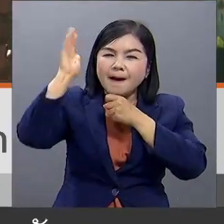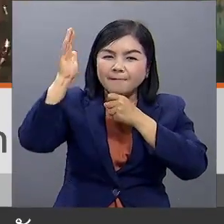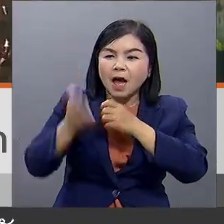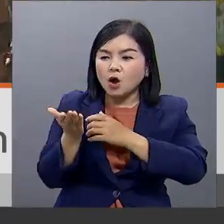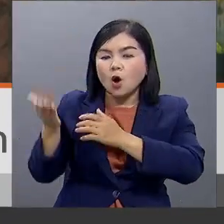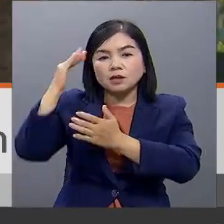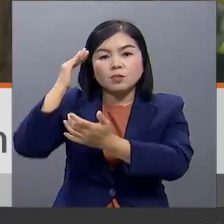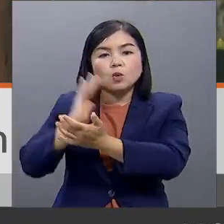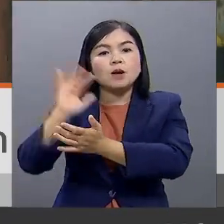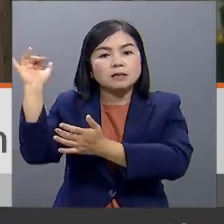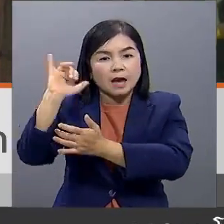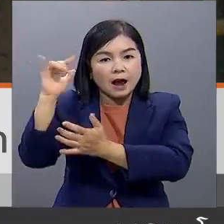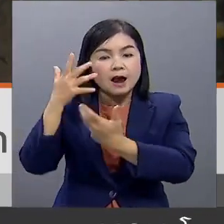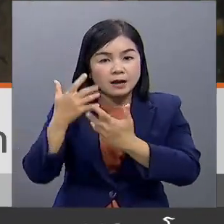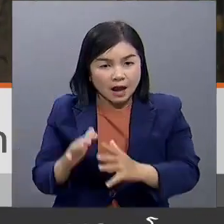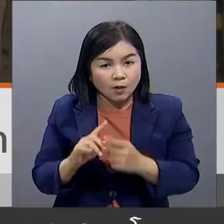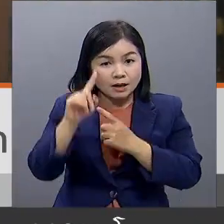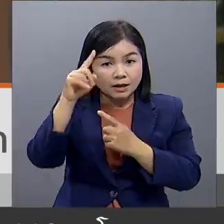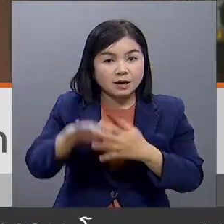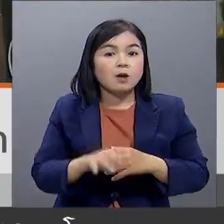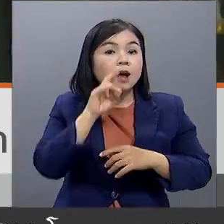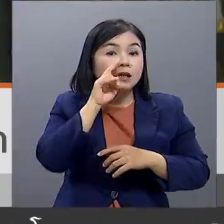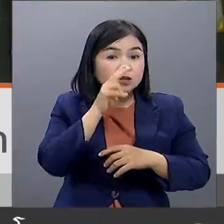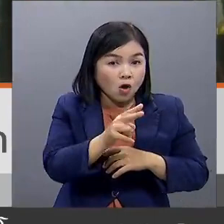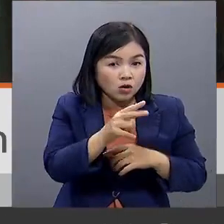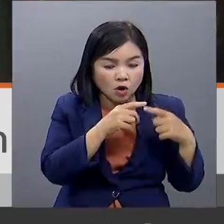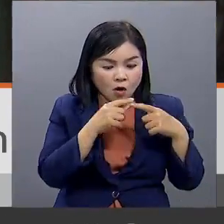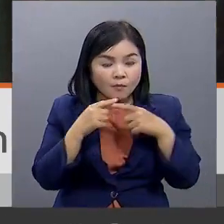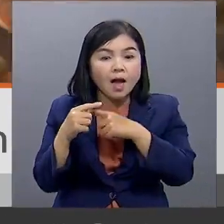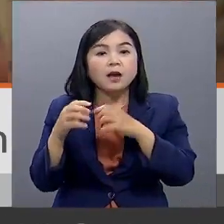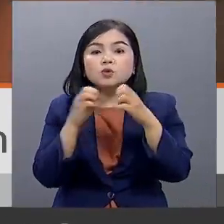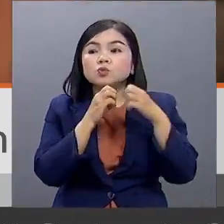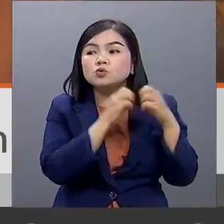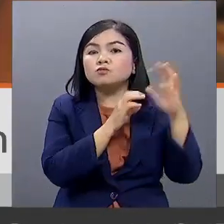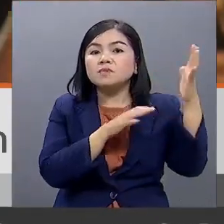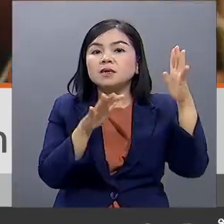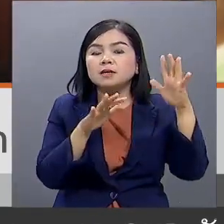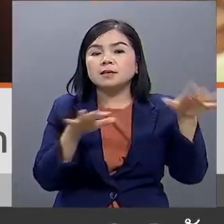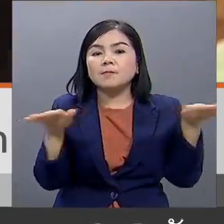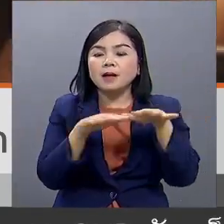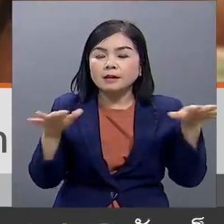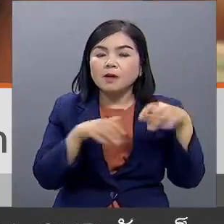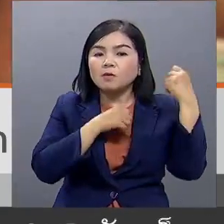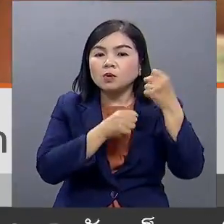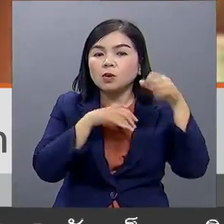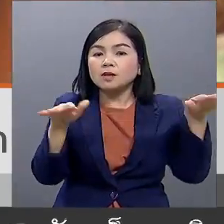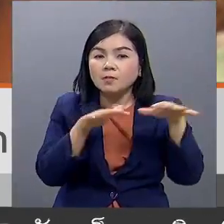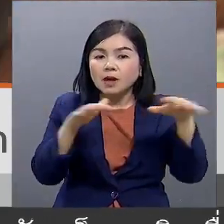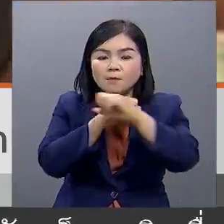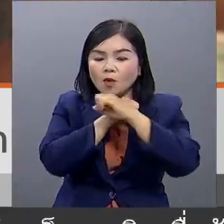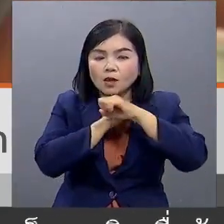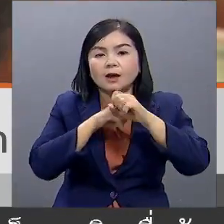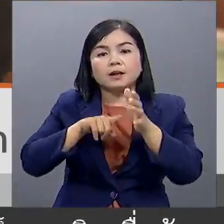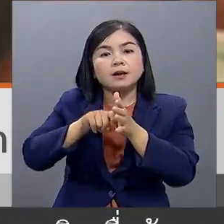นะครับแต่ว่าในการชุมนุม 2ครั้งต่อมาไม่มีเหตุพุ่นวายเกิดขึ้นมีมาตรการควบคุมโรคและไม่มีการปิด